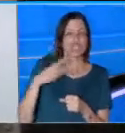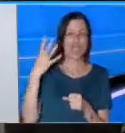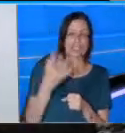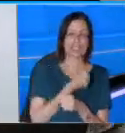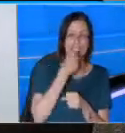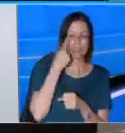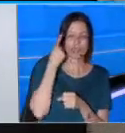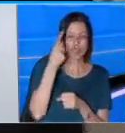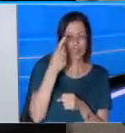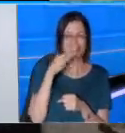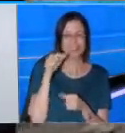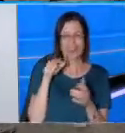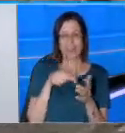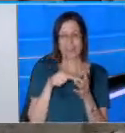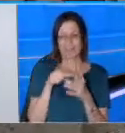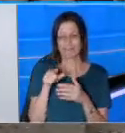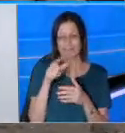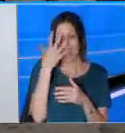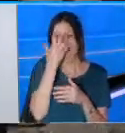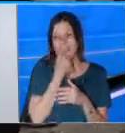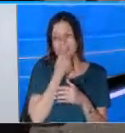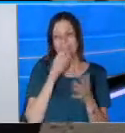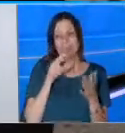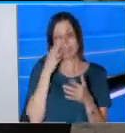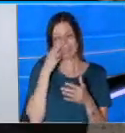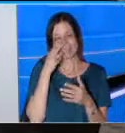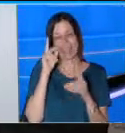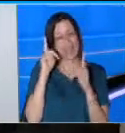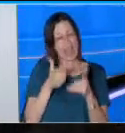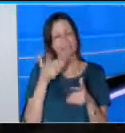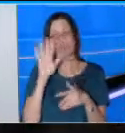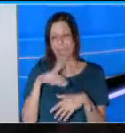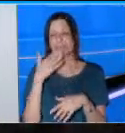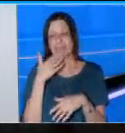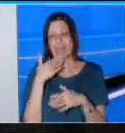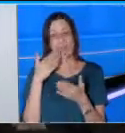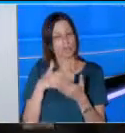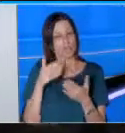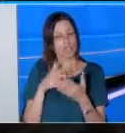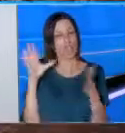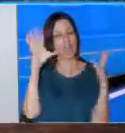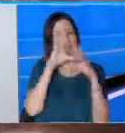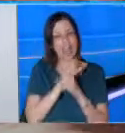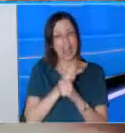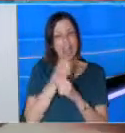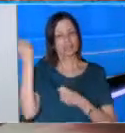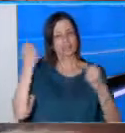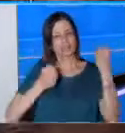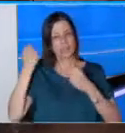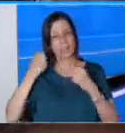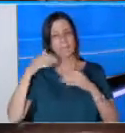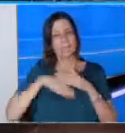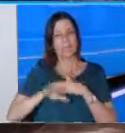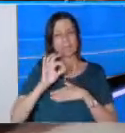ועל זה בעצם חמאס מנסה כרגע להילחם. ואגב, גם ישראל המשיכה במהלך הלילה לתקוף את המטרו של